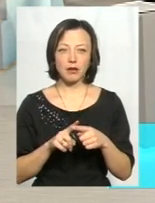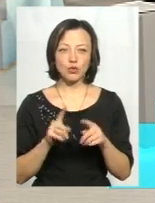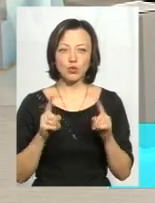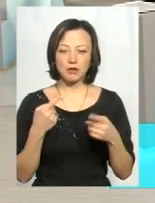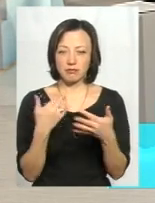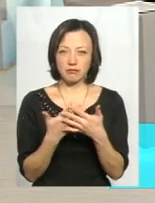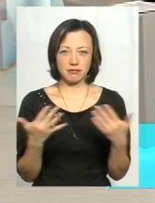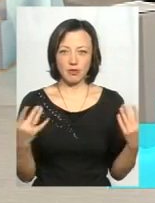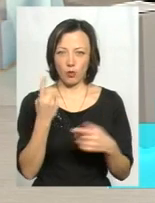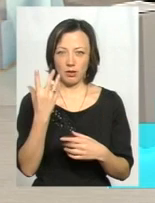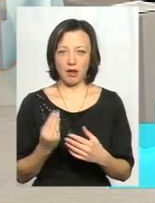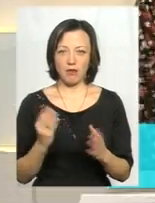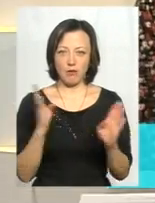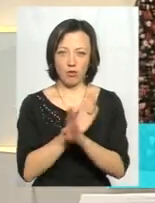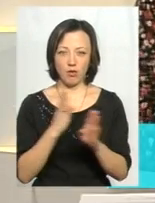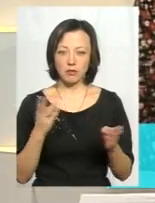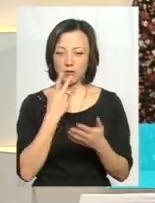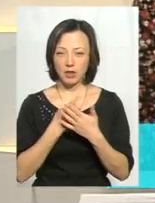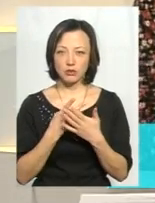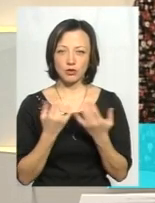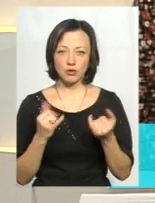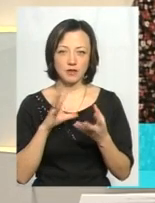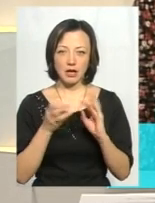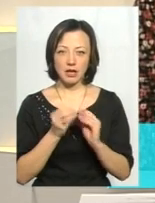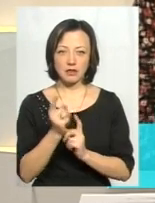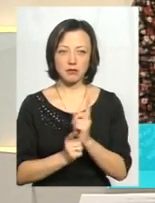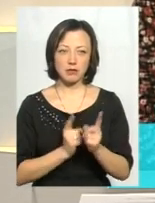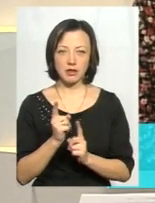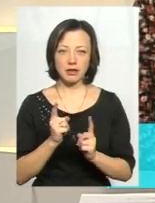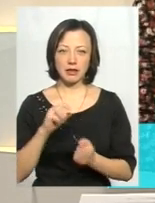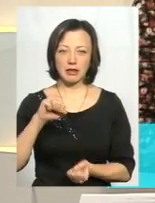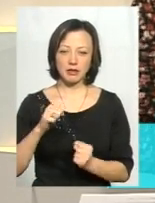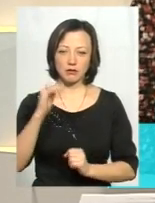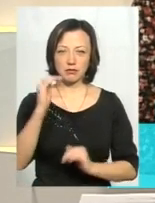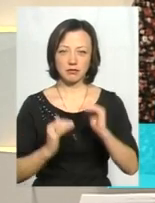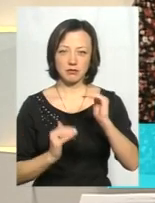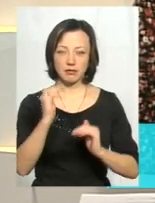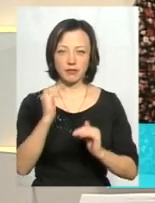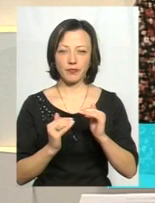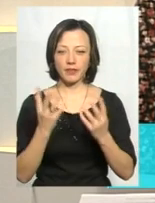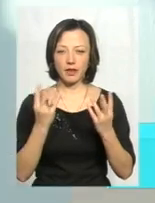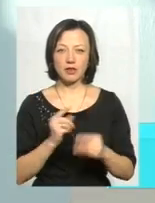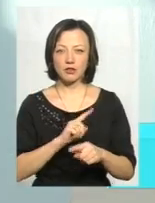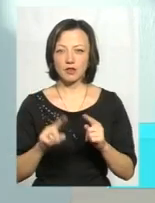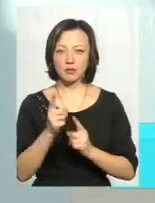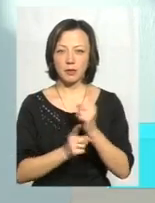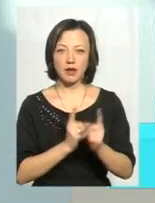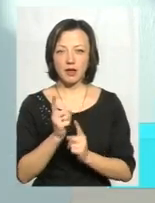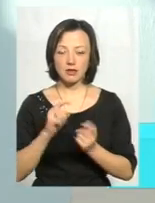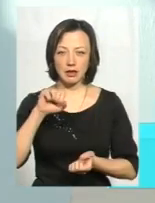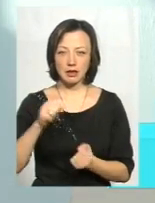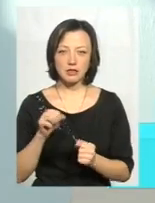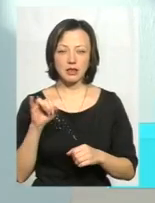контрастна погода. То ми сьогодні бачили взагалі зміну, так, тиску? Так, на протязі дня дуже швидко міняється той тиск